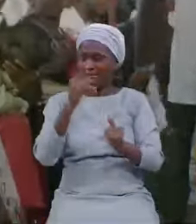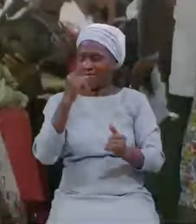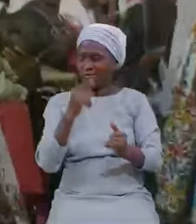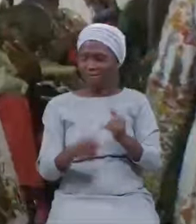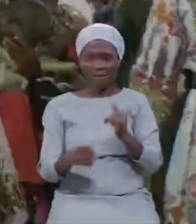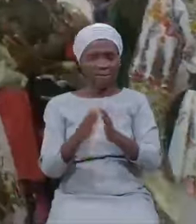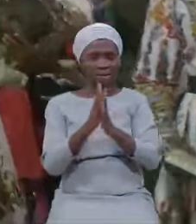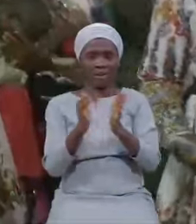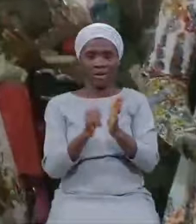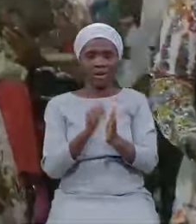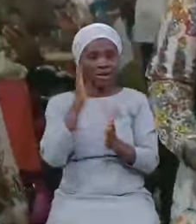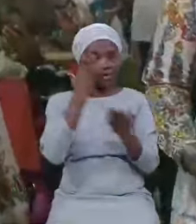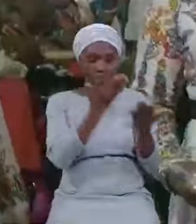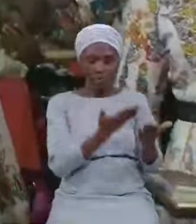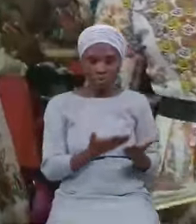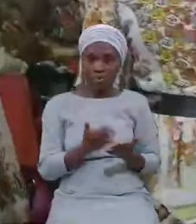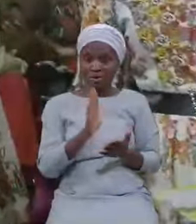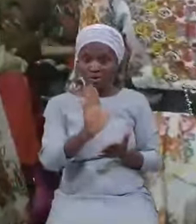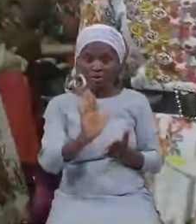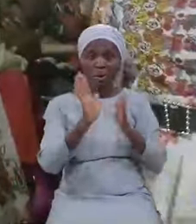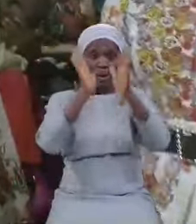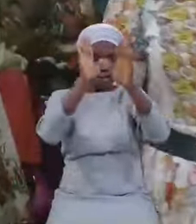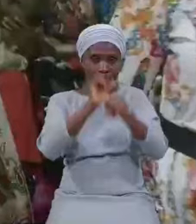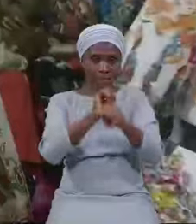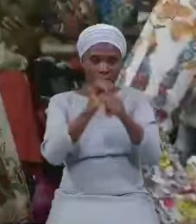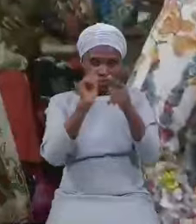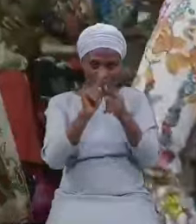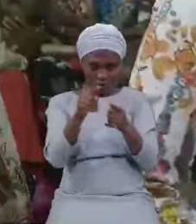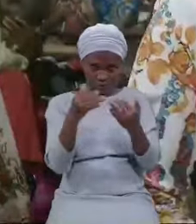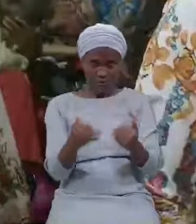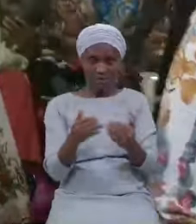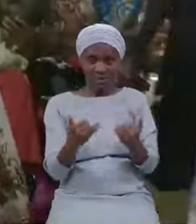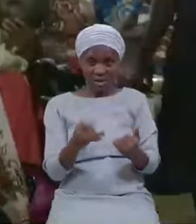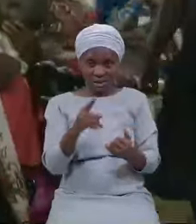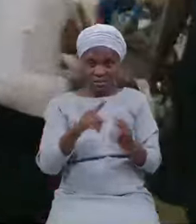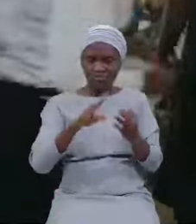vos miracles. Soyez en esprit de prière. Et parler à Dieu